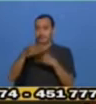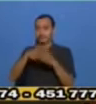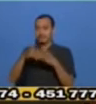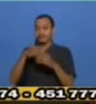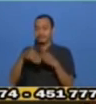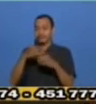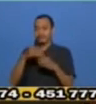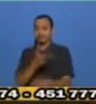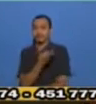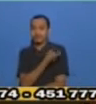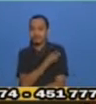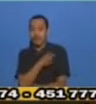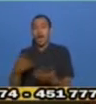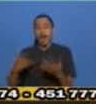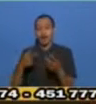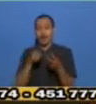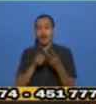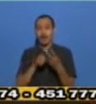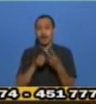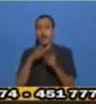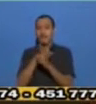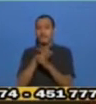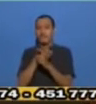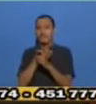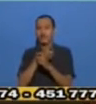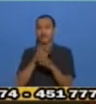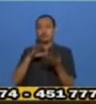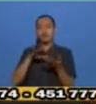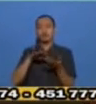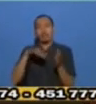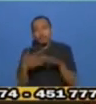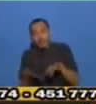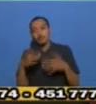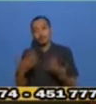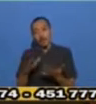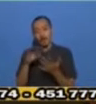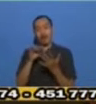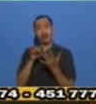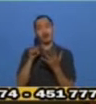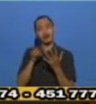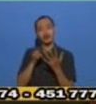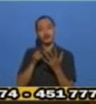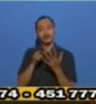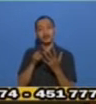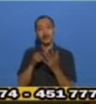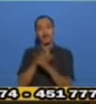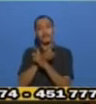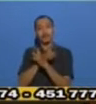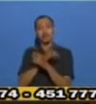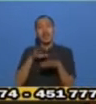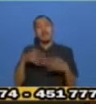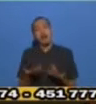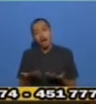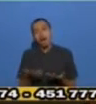sudah dimatikan. Satu platform lain adalah virus yang dilemahkan. Nah, baiknya memang satu